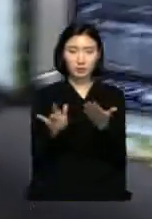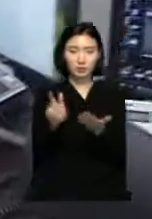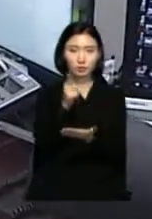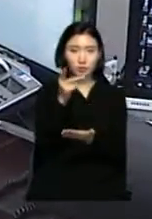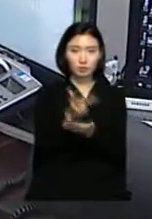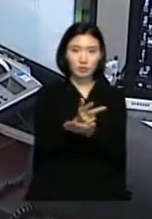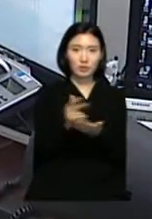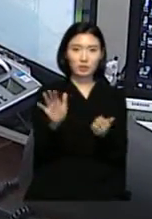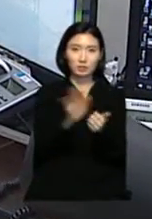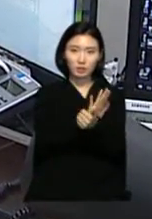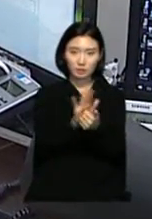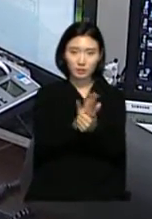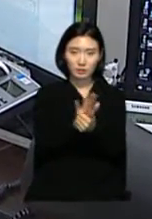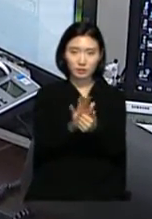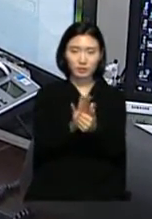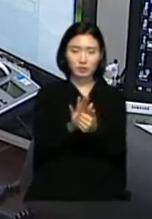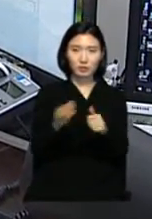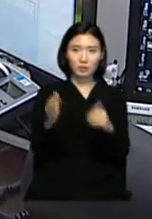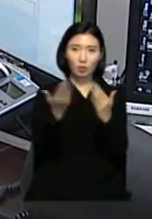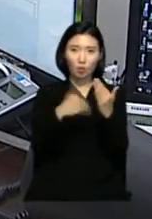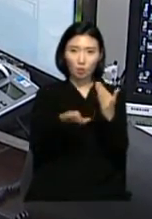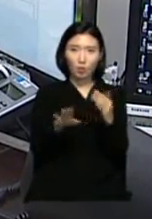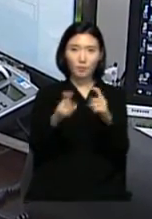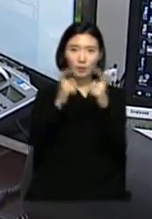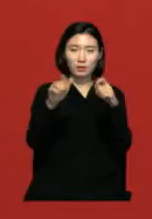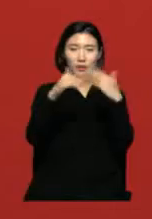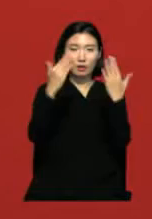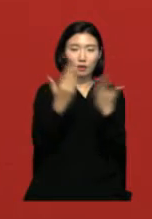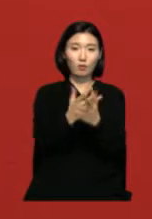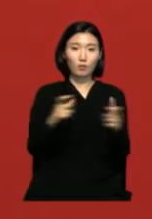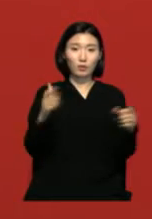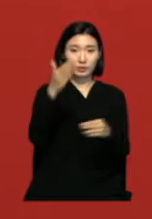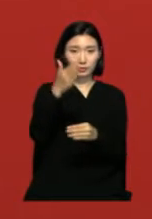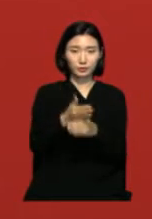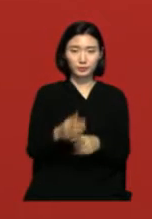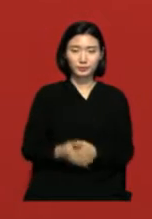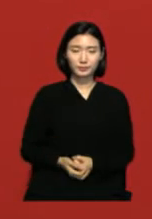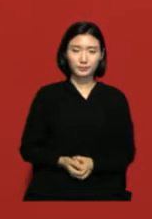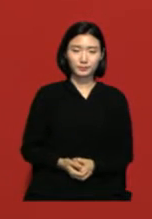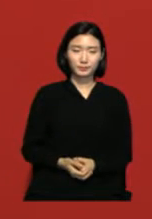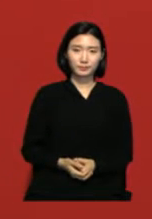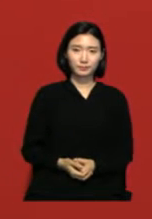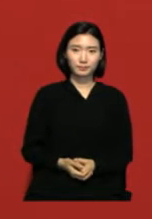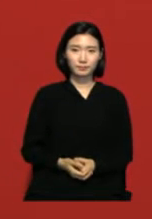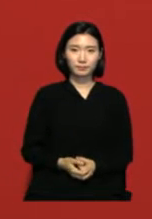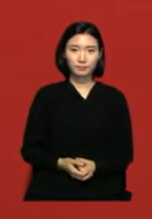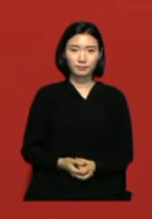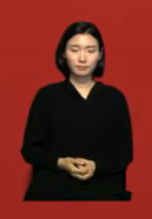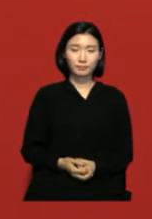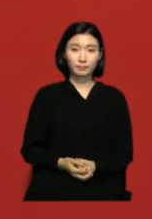서비스는 민간에서 공공 분야까지 확대되고 있습니다. 서울 경기 케이블 TV 지역배입니다.